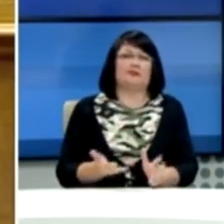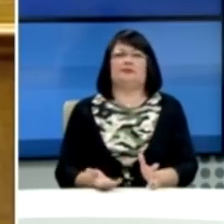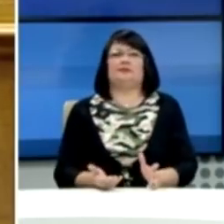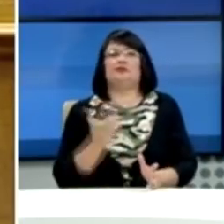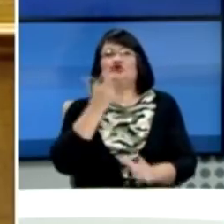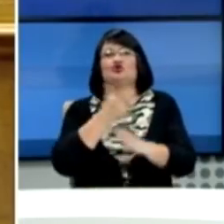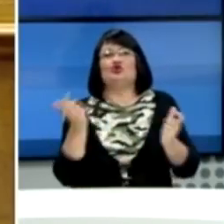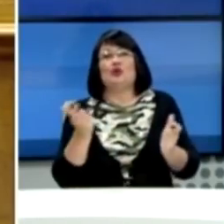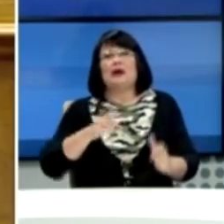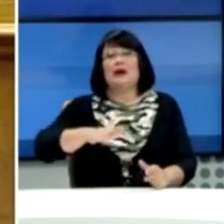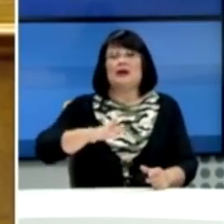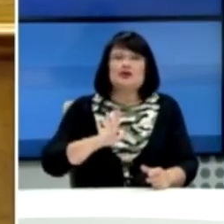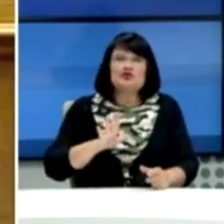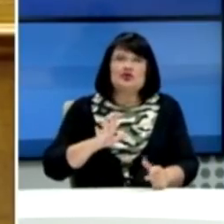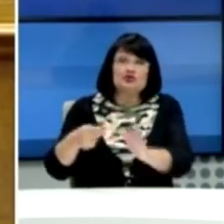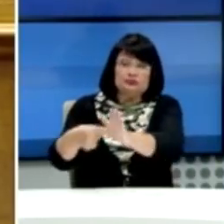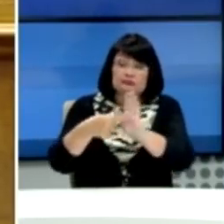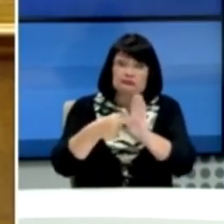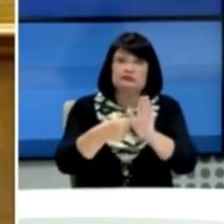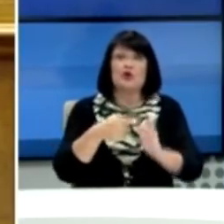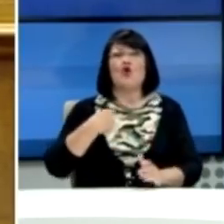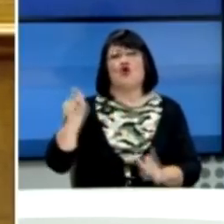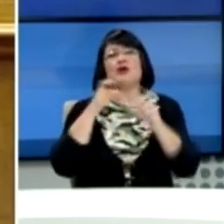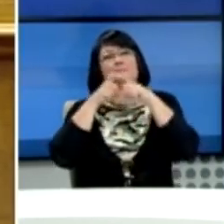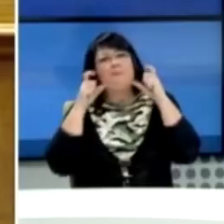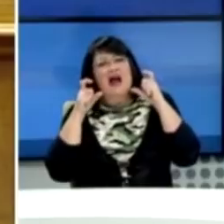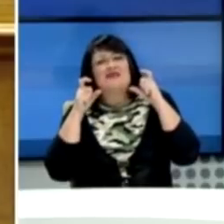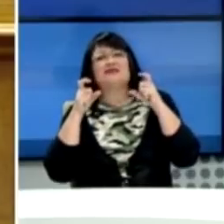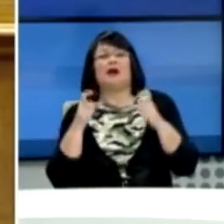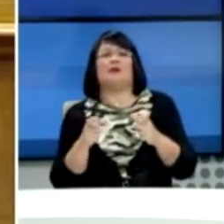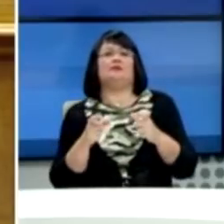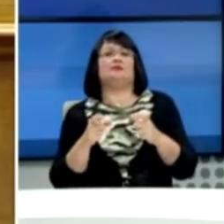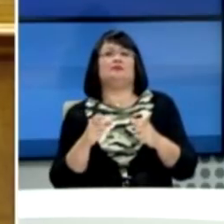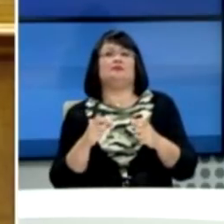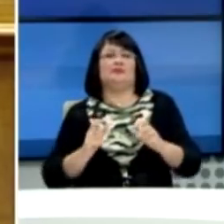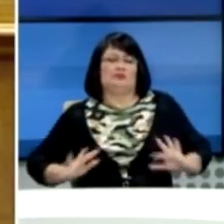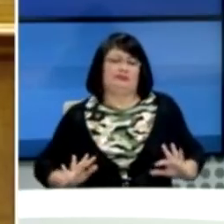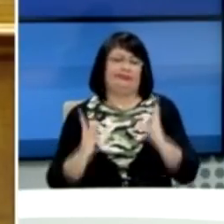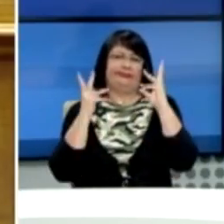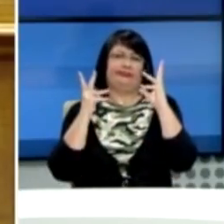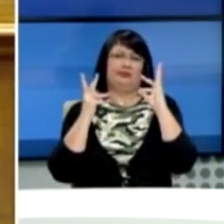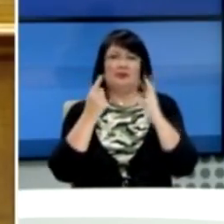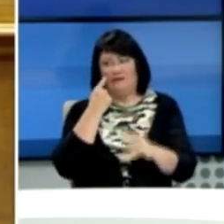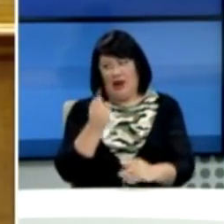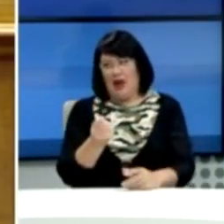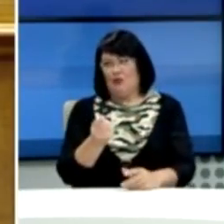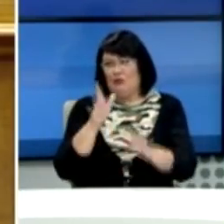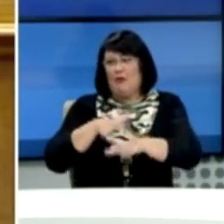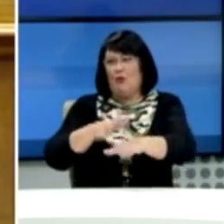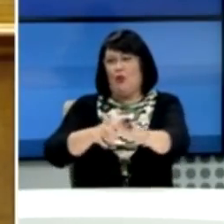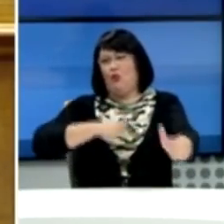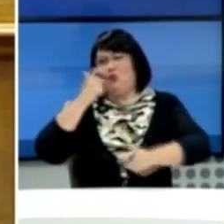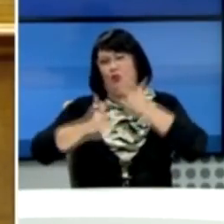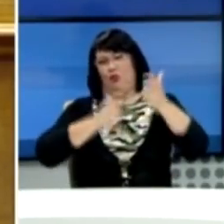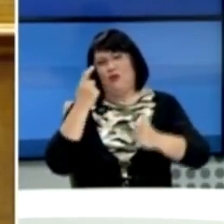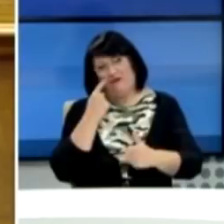στα σχολεία μπορεί να εμφανιστούν με το όχι στη μάσκα και τις πρόσφατες κινητοποιήσεις που είδαμε και τα βλέπουμε όλοι και